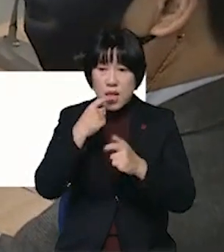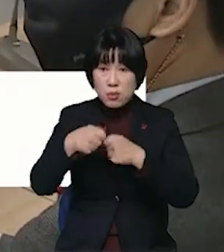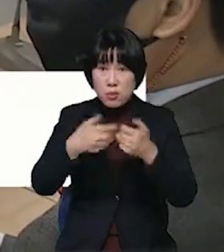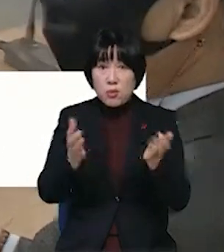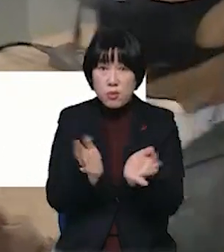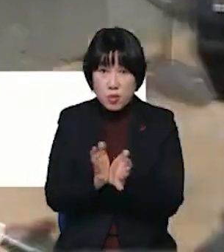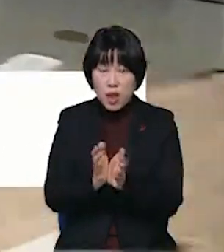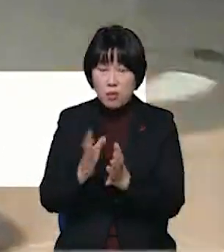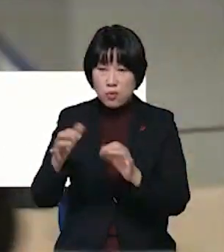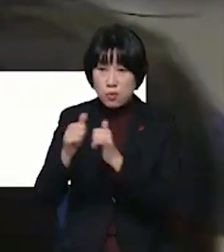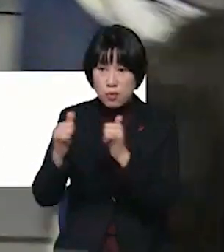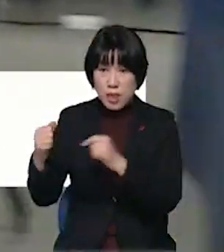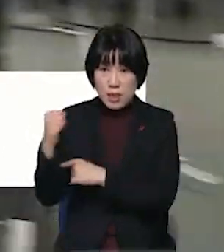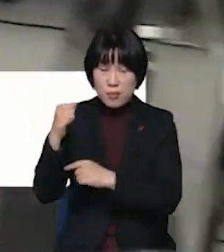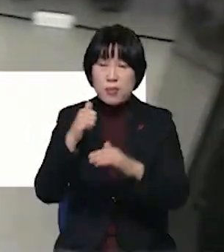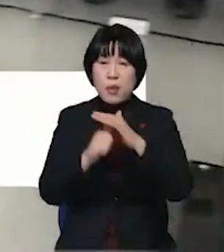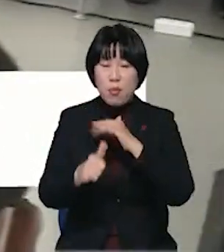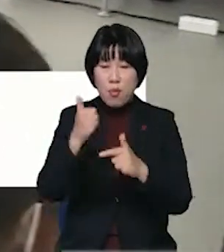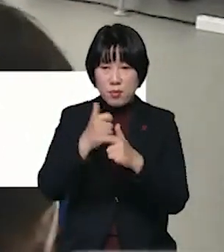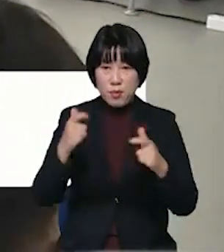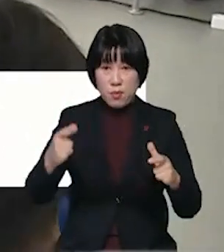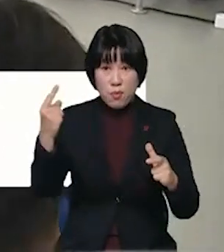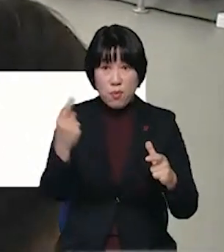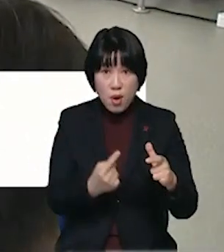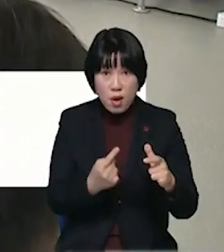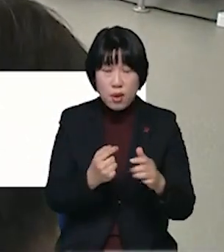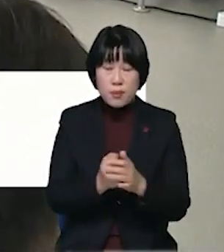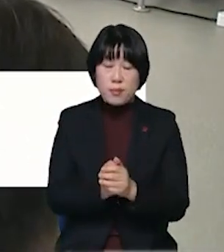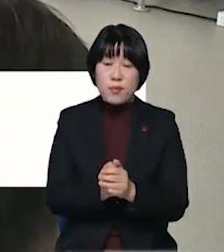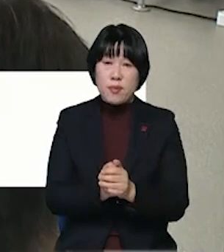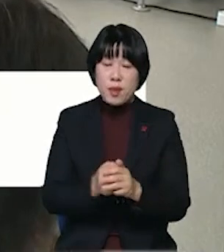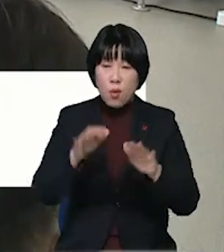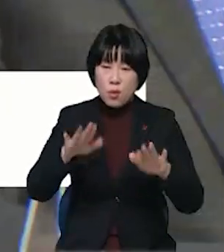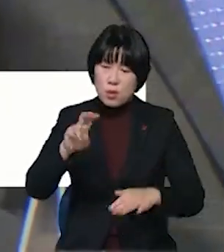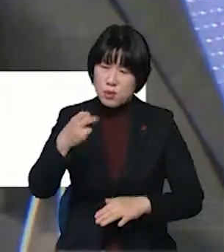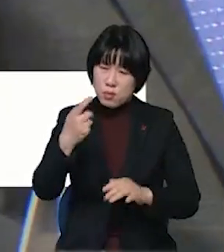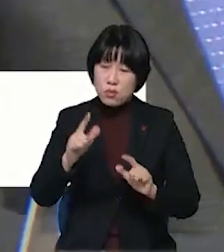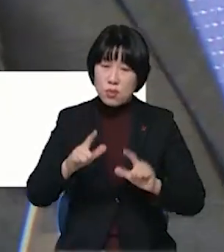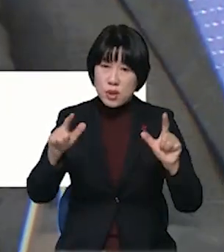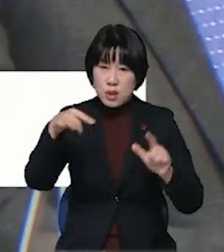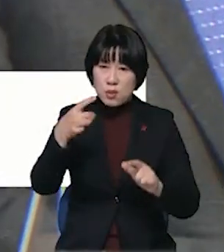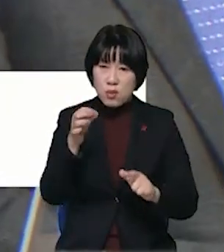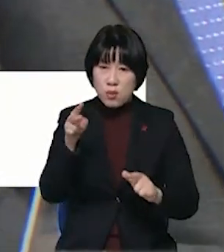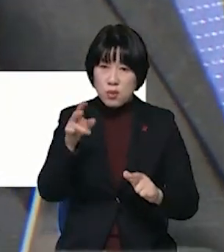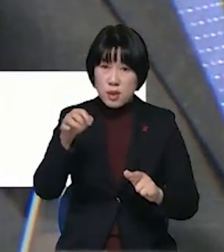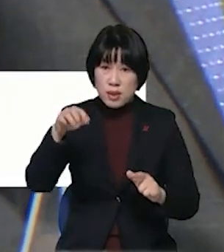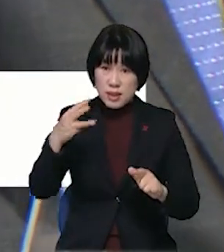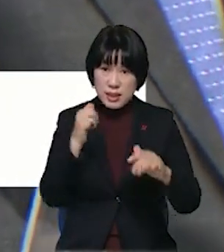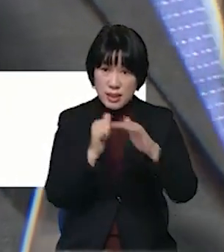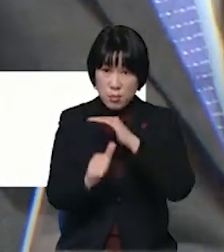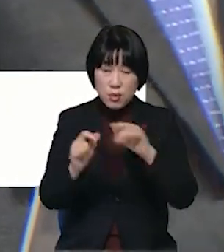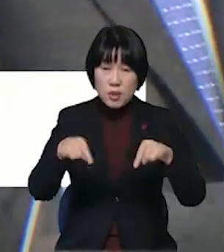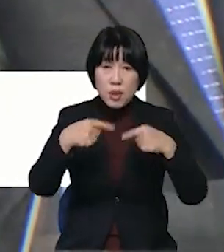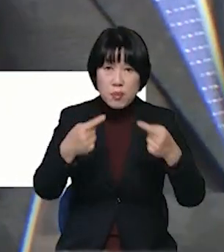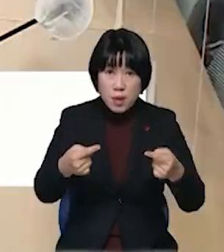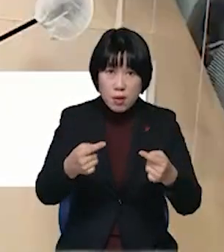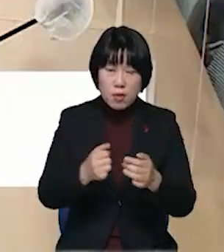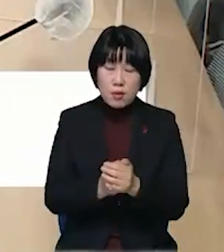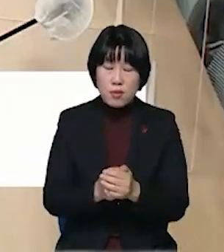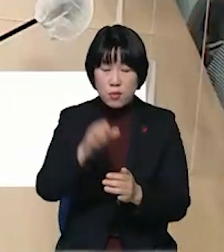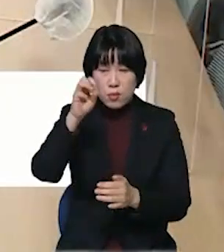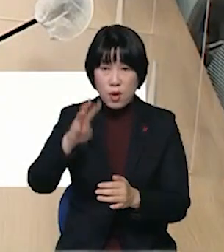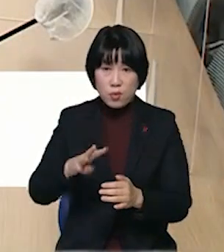쳤습니다 민주당 중앙선 대비한 회는 오는 26 의 송영길 당대표 득이 참석한 가운데